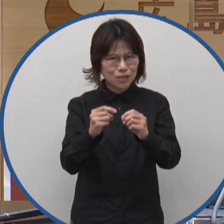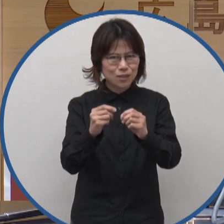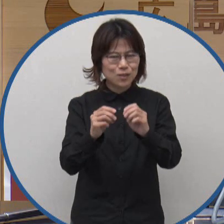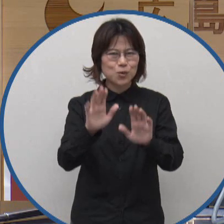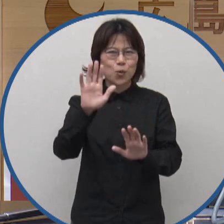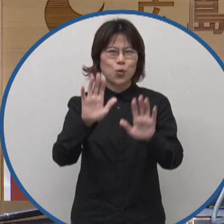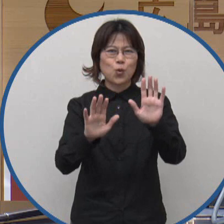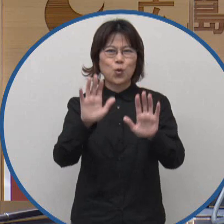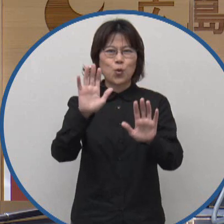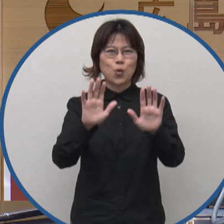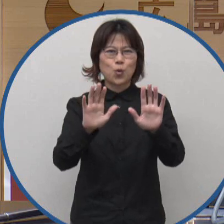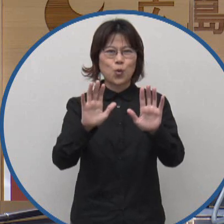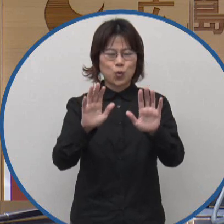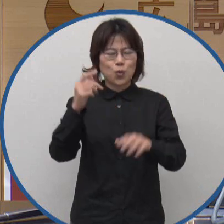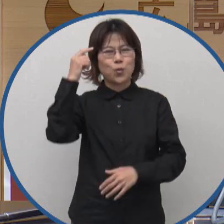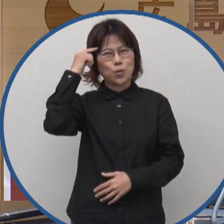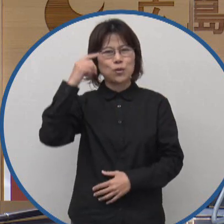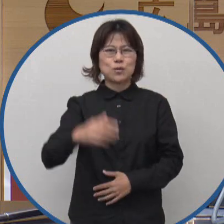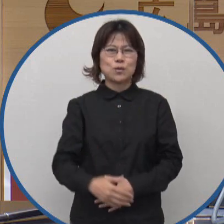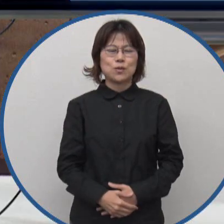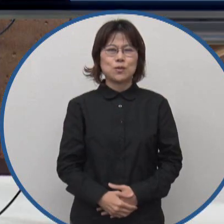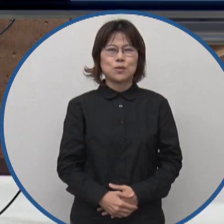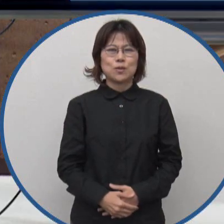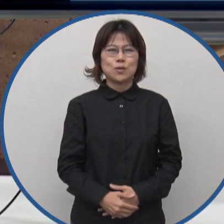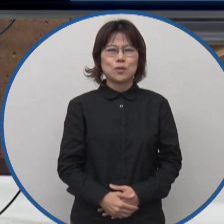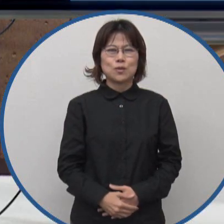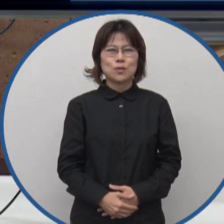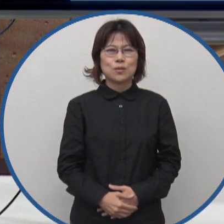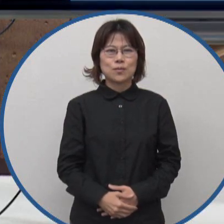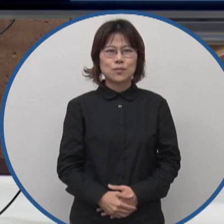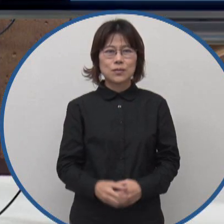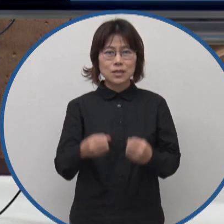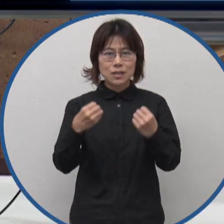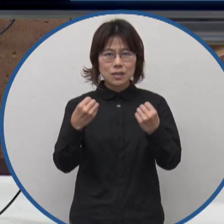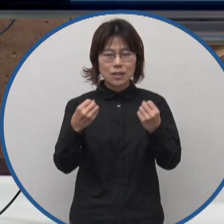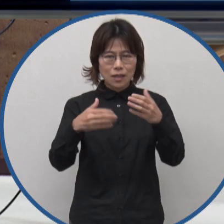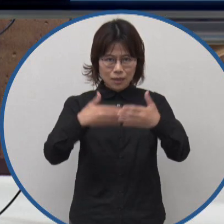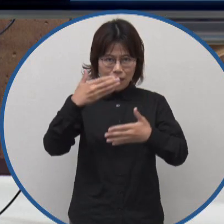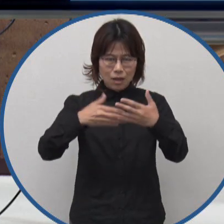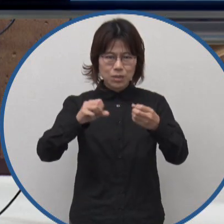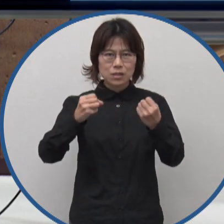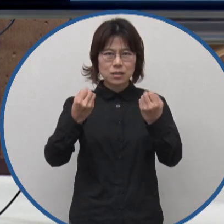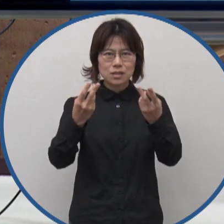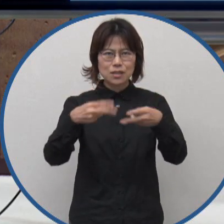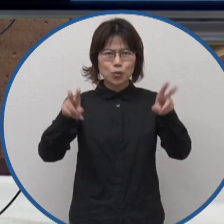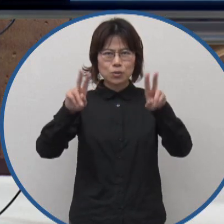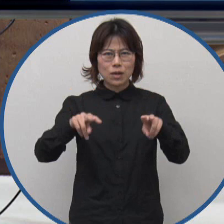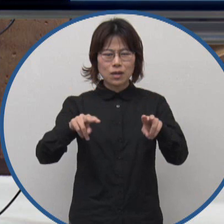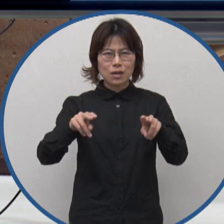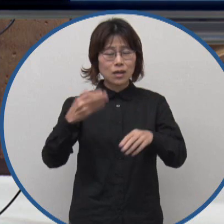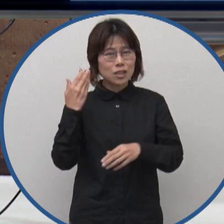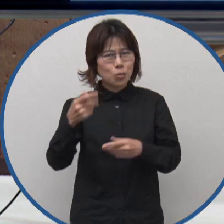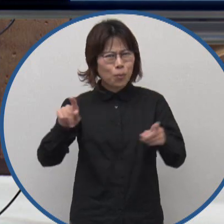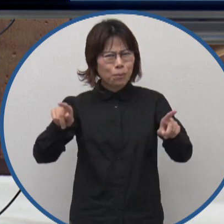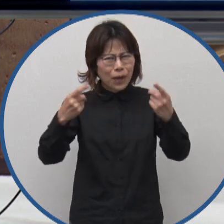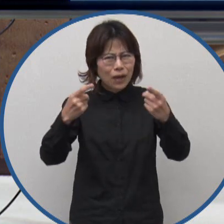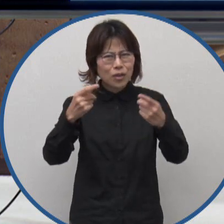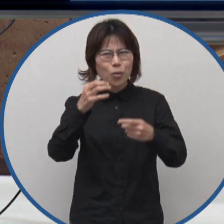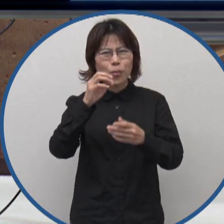ったそういう近い状況だと 思います。テレビ新広島です。質問がかぶっていたら申し訳ないんですけれ